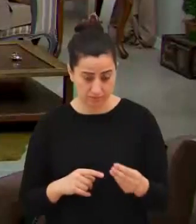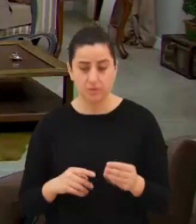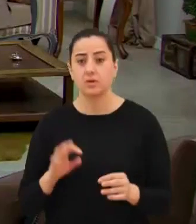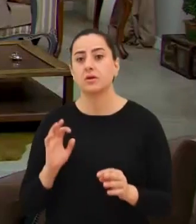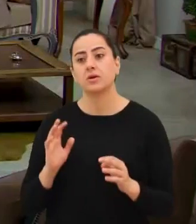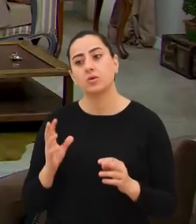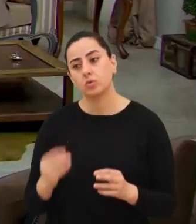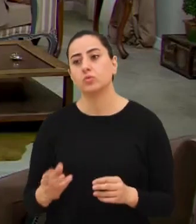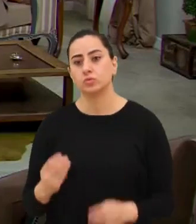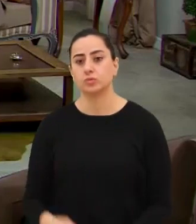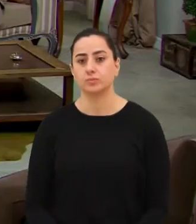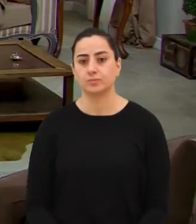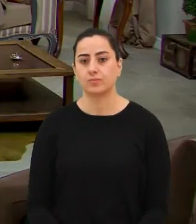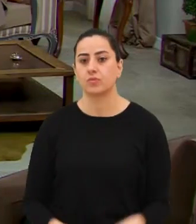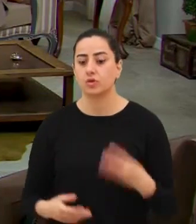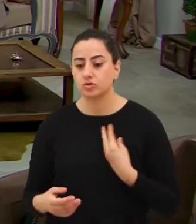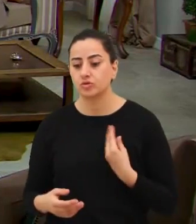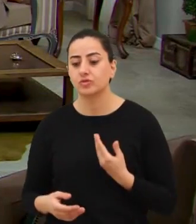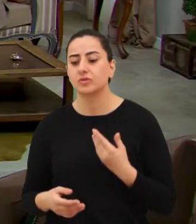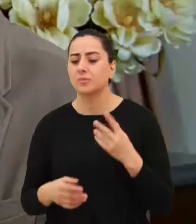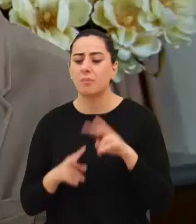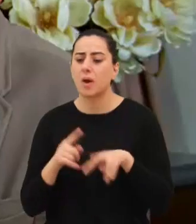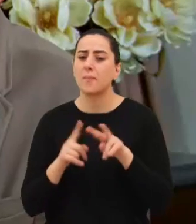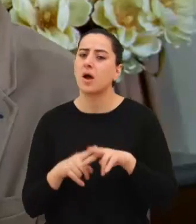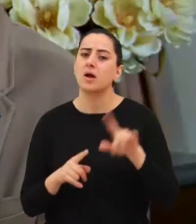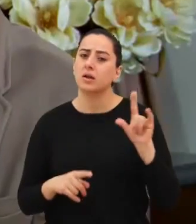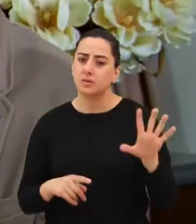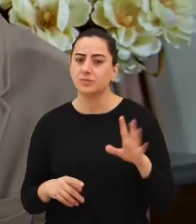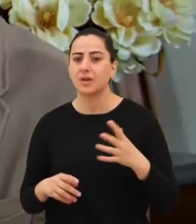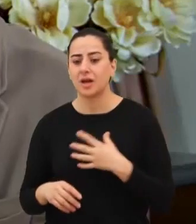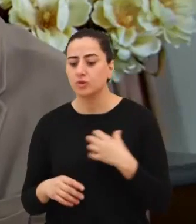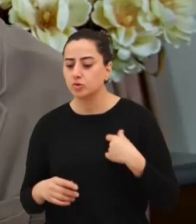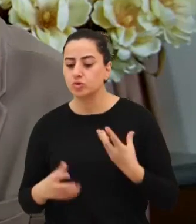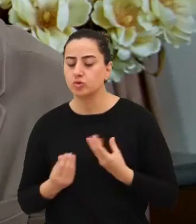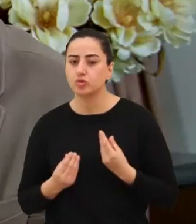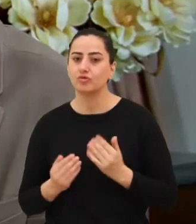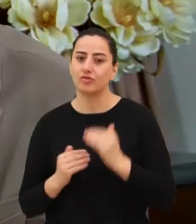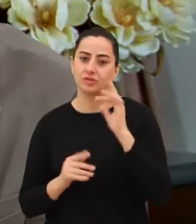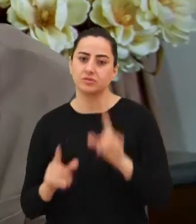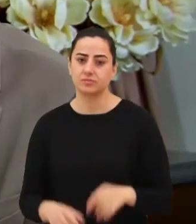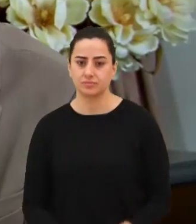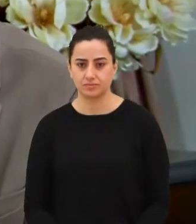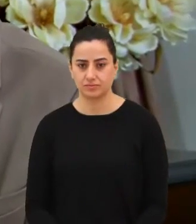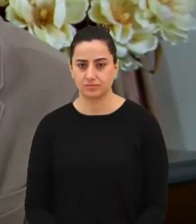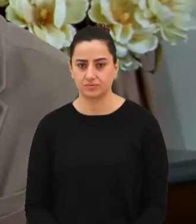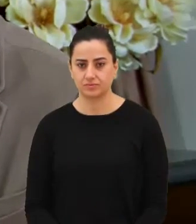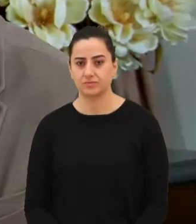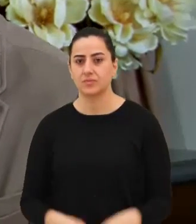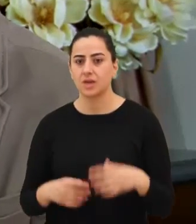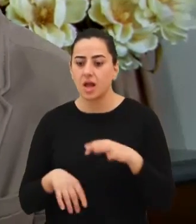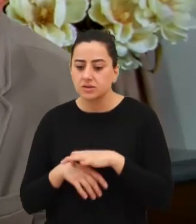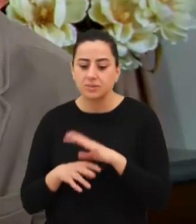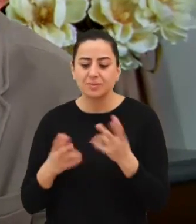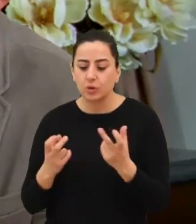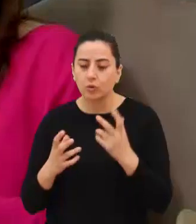yok. Sütünüzü artırmak daha yakışı olardı. Çünkü ana sütüyle gıdalanan körpelerde infeksiyon hastalıklar daha az